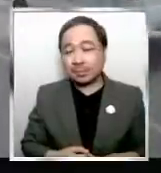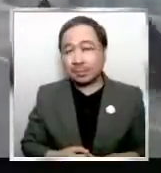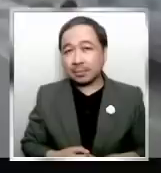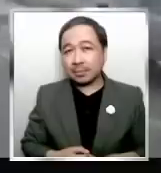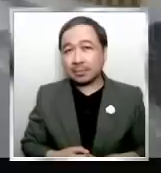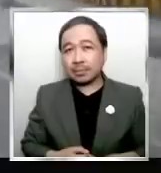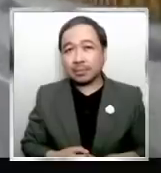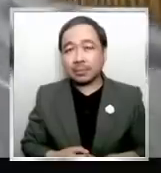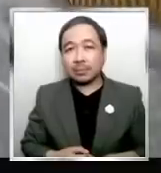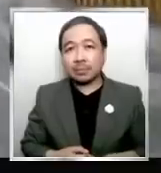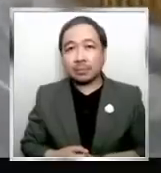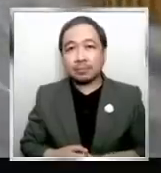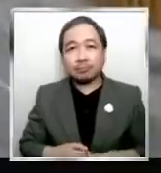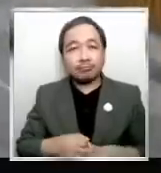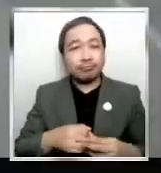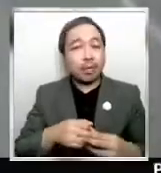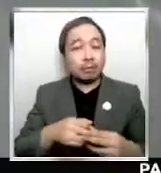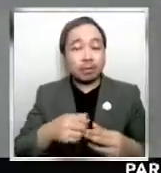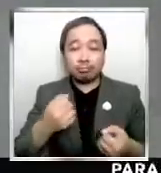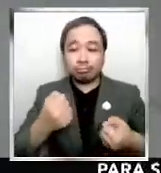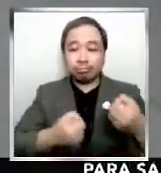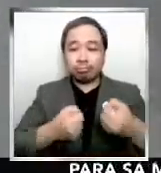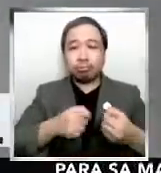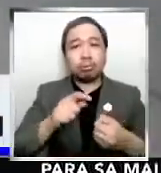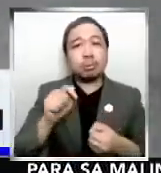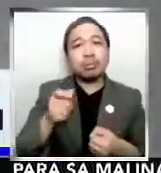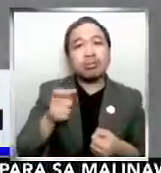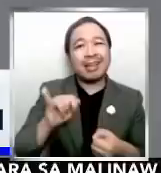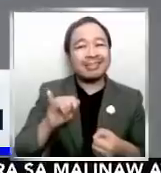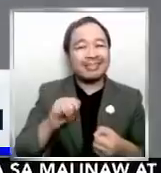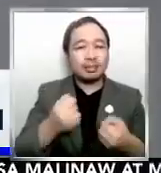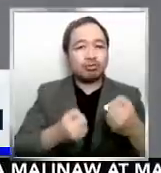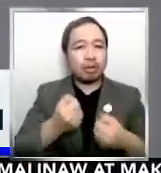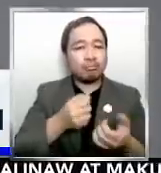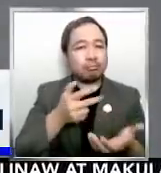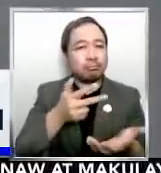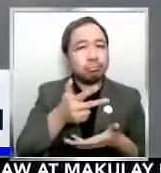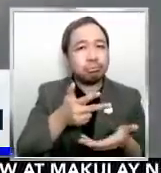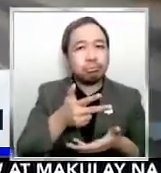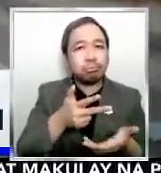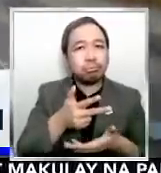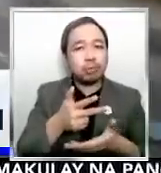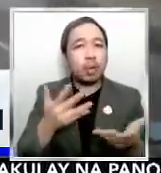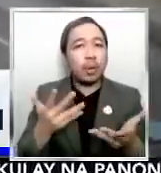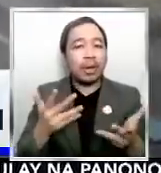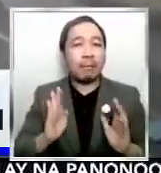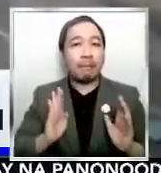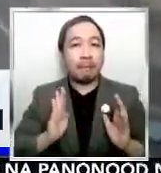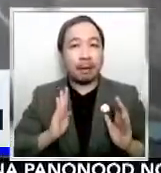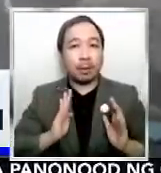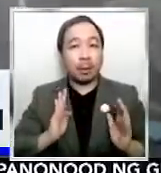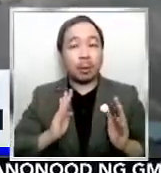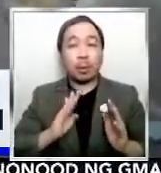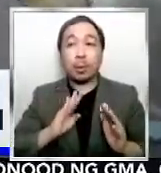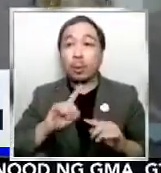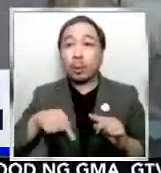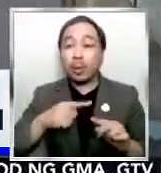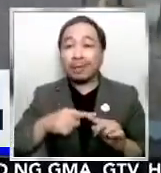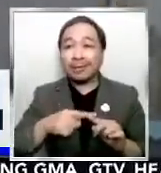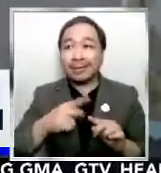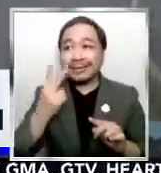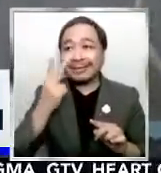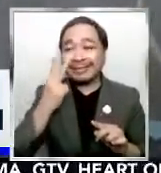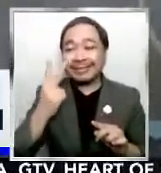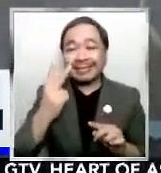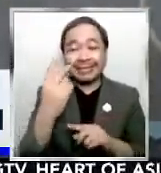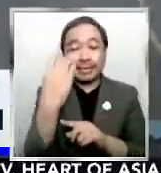Binabagtas ng taxi driver na si Melvin Cadawas ang kahabaan ng Irisan Road sa Baguio City nang makunan ng kanyang dashcam ang tagpo